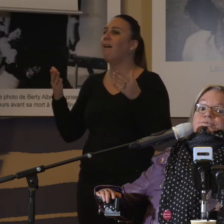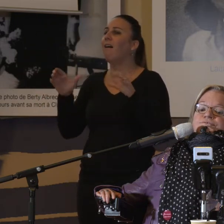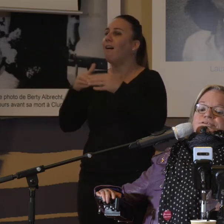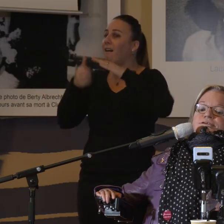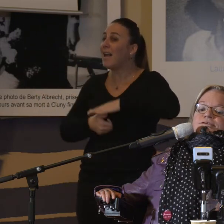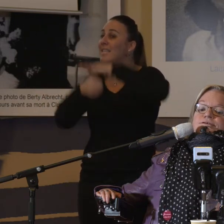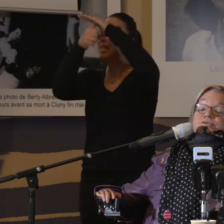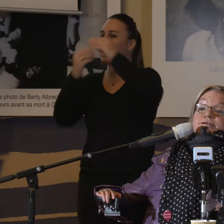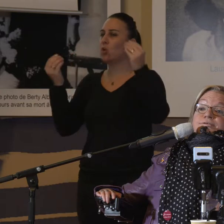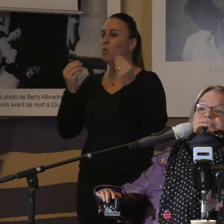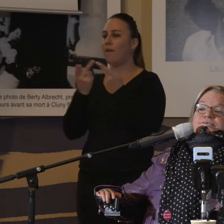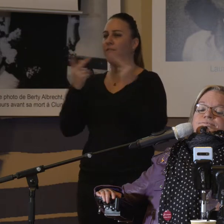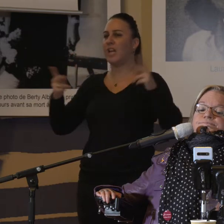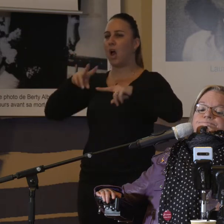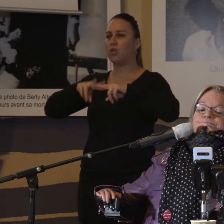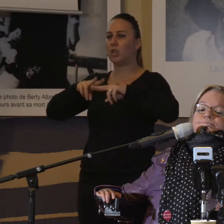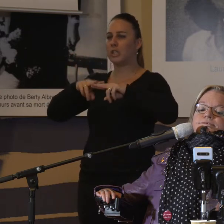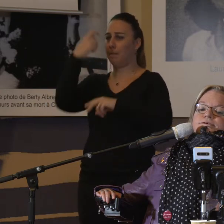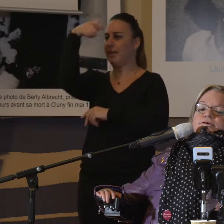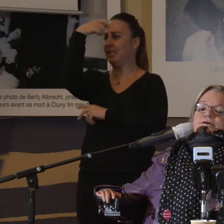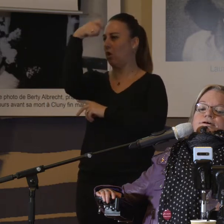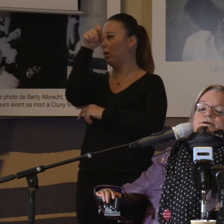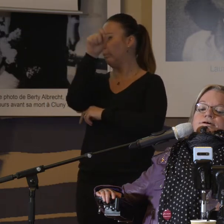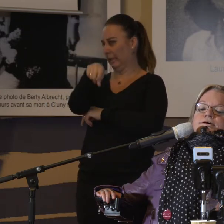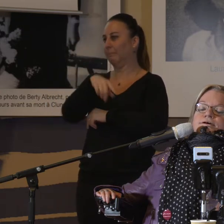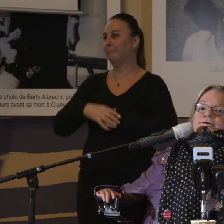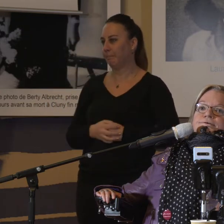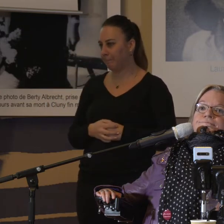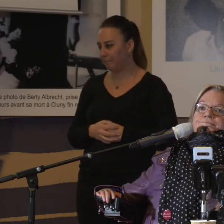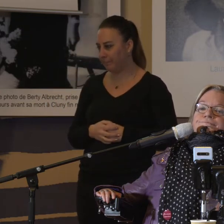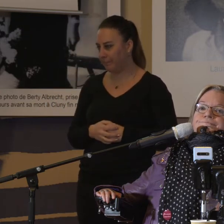à Nancy, là où il y a la présidente.